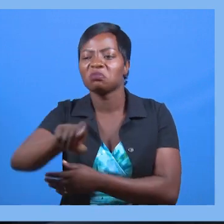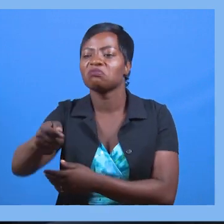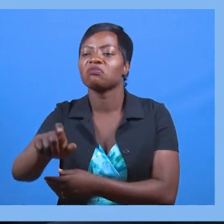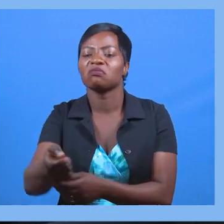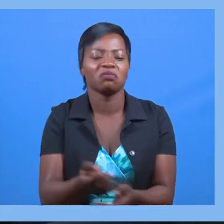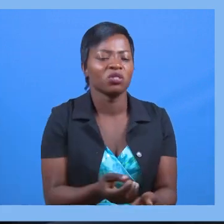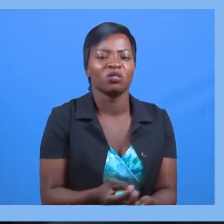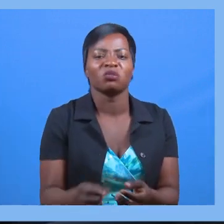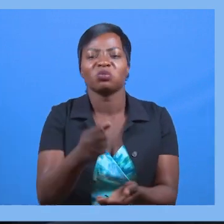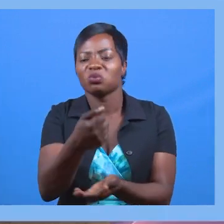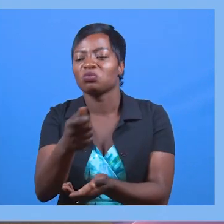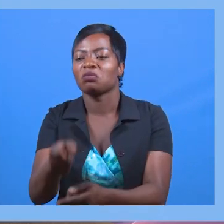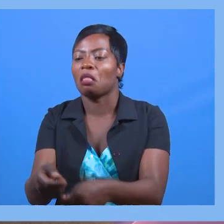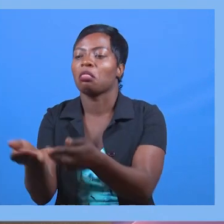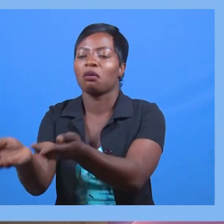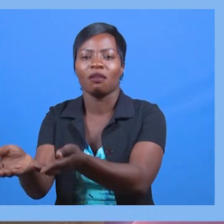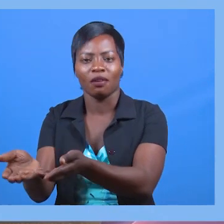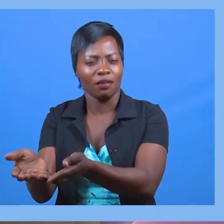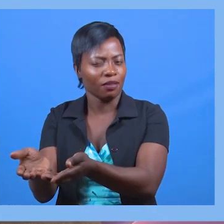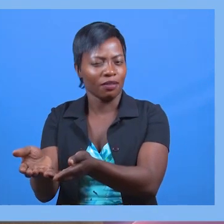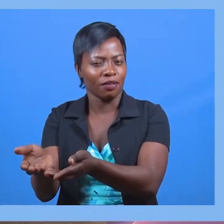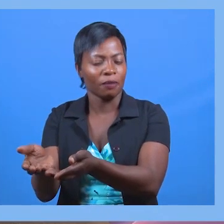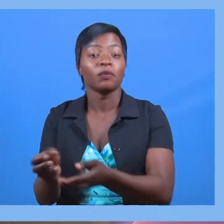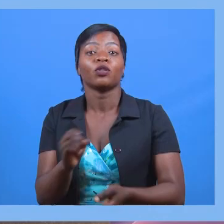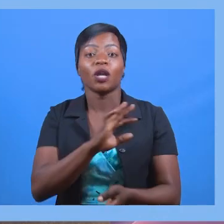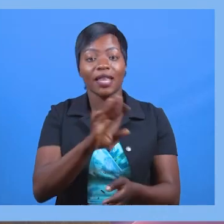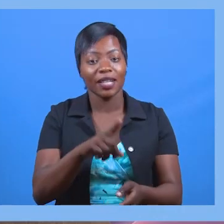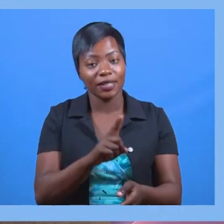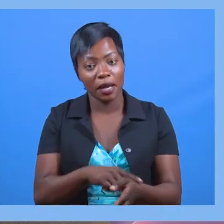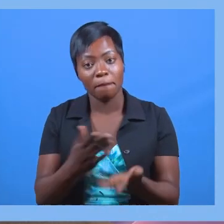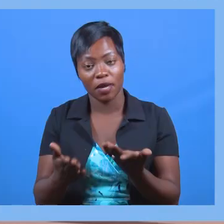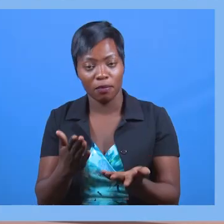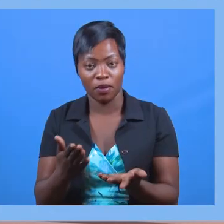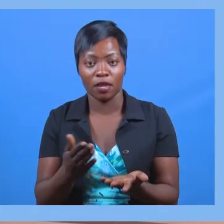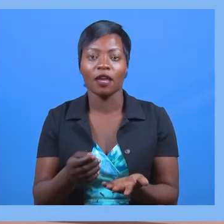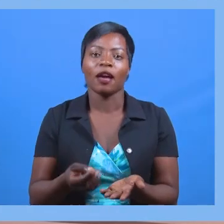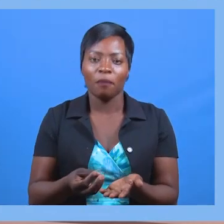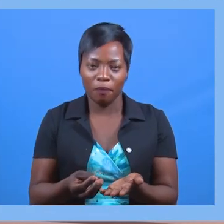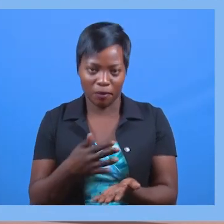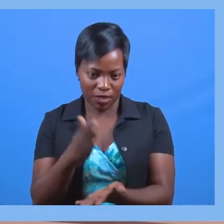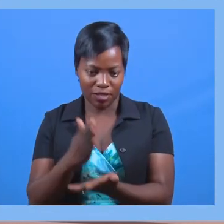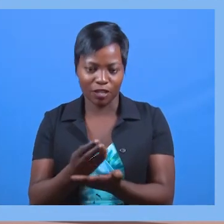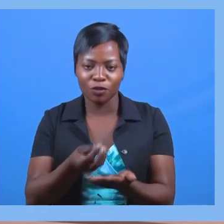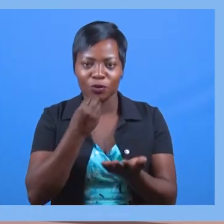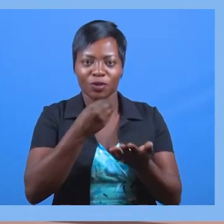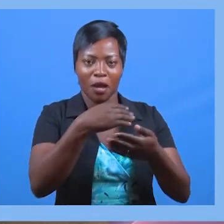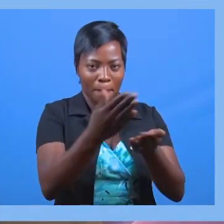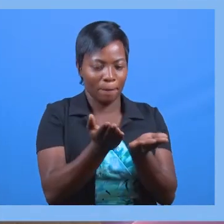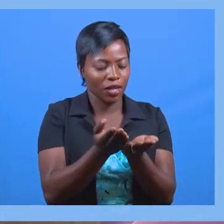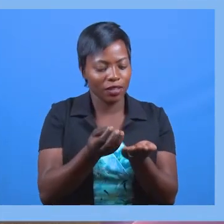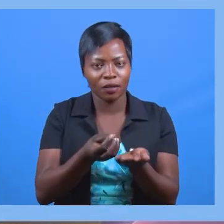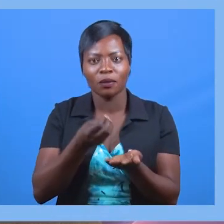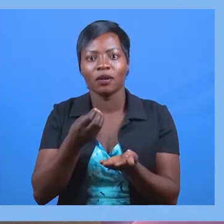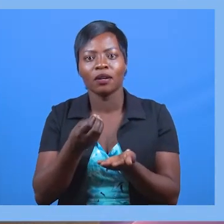vanga vasina kunge vatitaurira. Chero tanga tatopakura ndiro Mai Chisamba, mumwe munhu anogugudza ndiro dzatopakurwa taakuda kutoti titoendesera